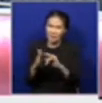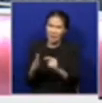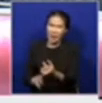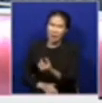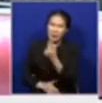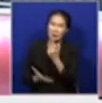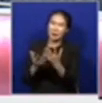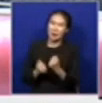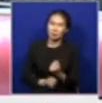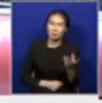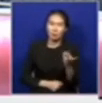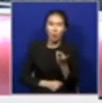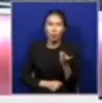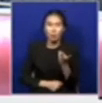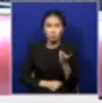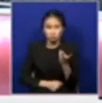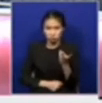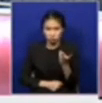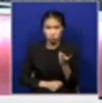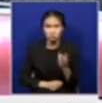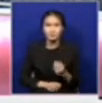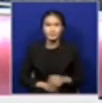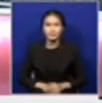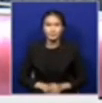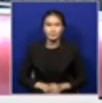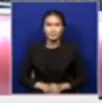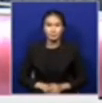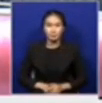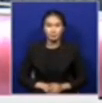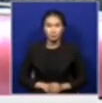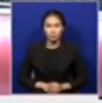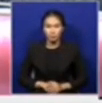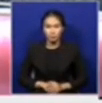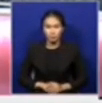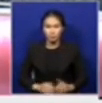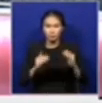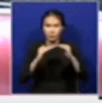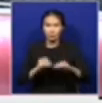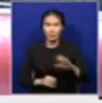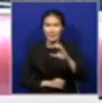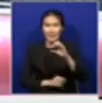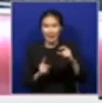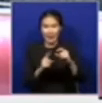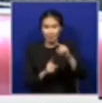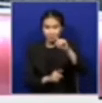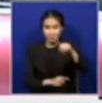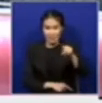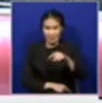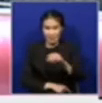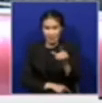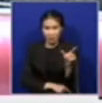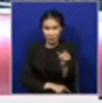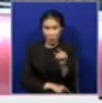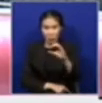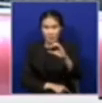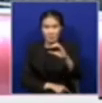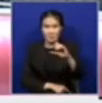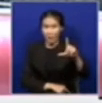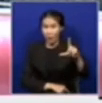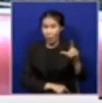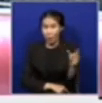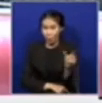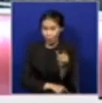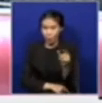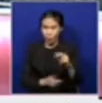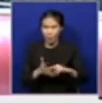ลงอีกประการหนึ่งครับ CL หรือ Compulsory Licensing คือสิ่งที่สม